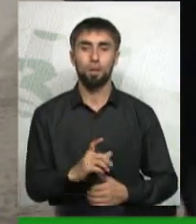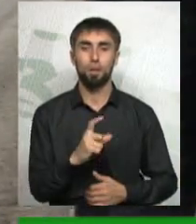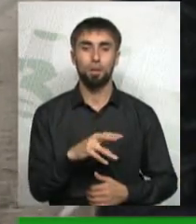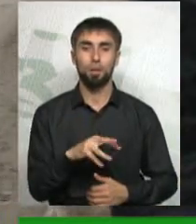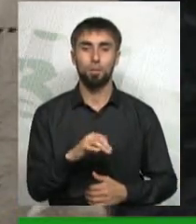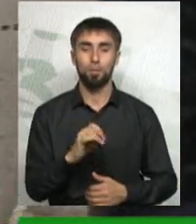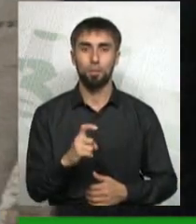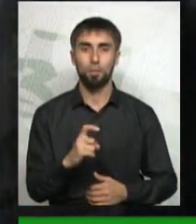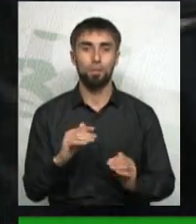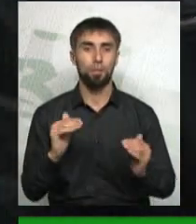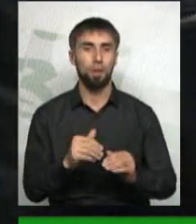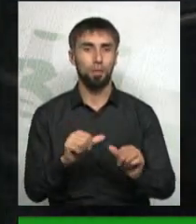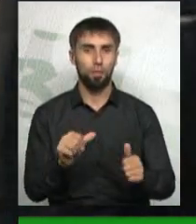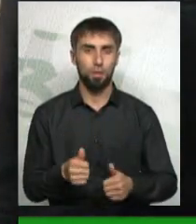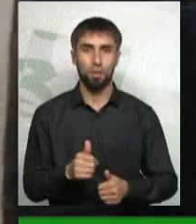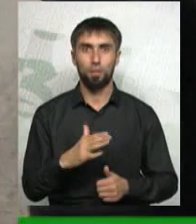элементах, в малых формах,